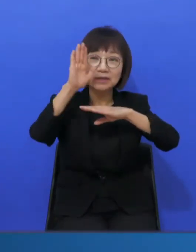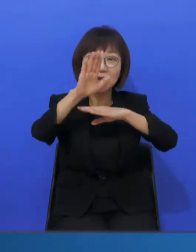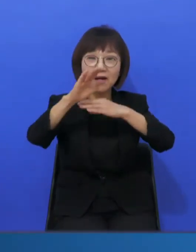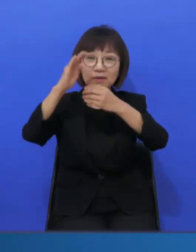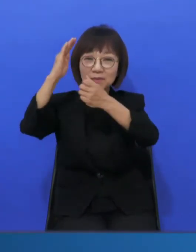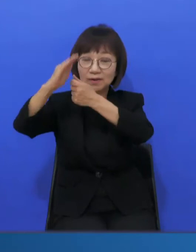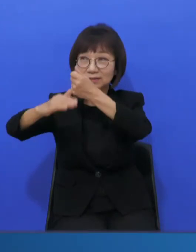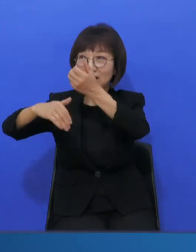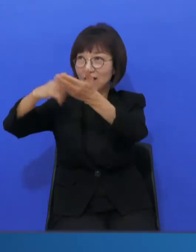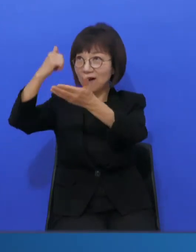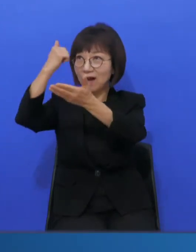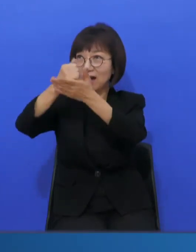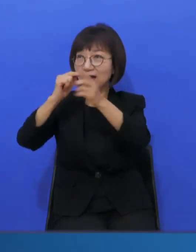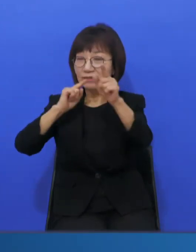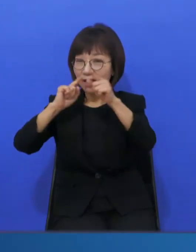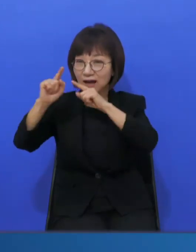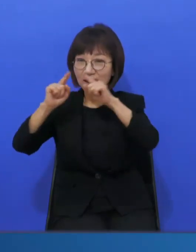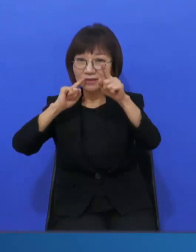축복을 넘어서